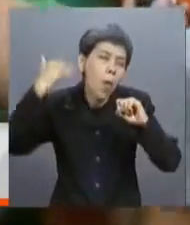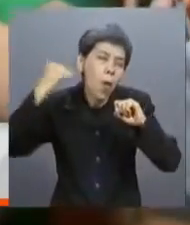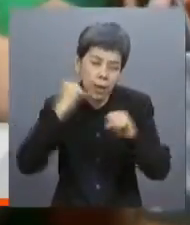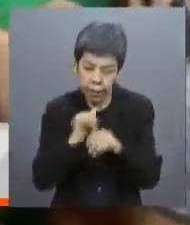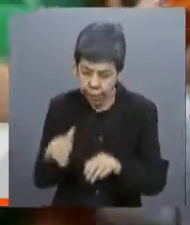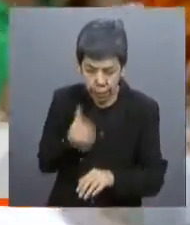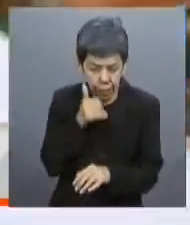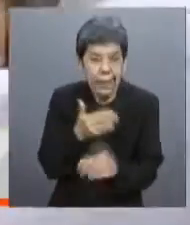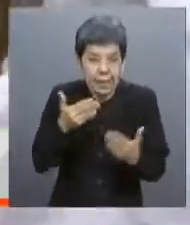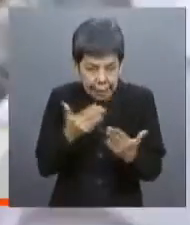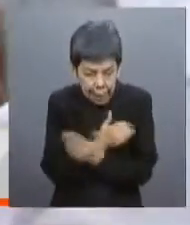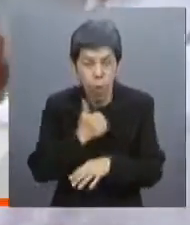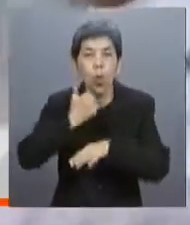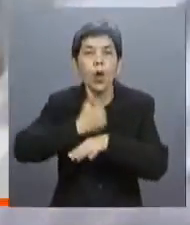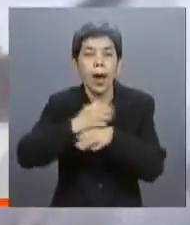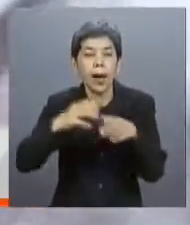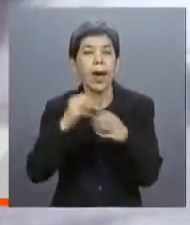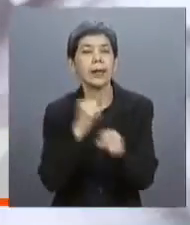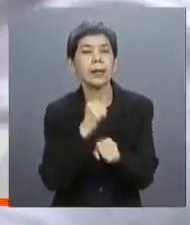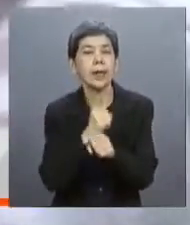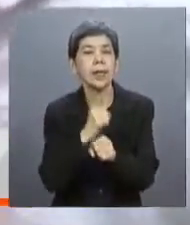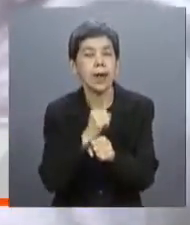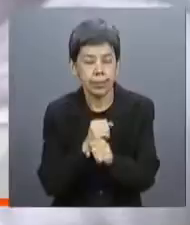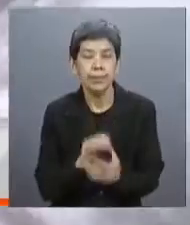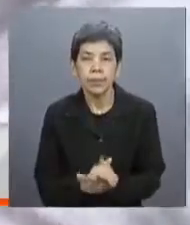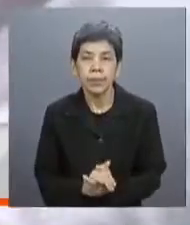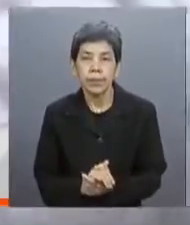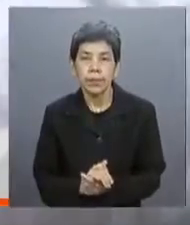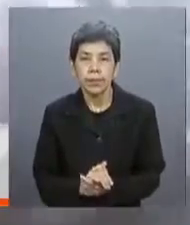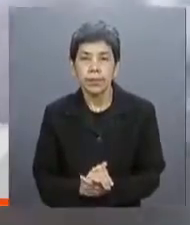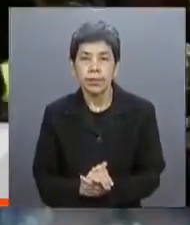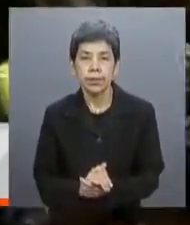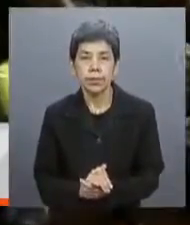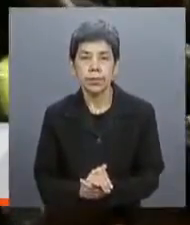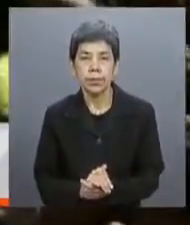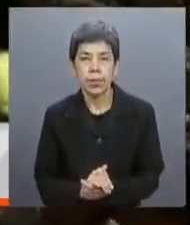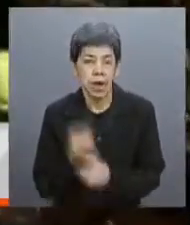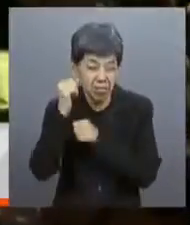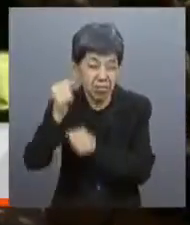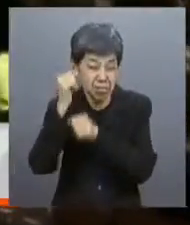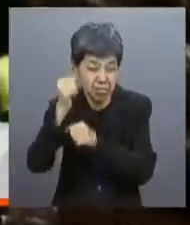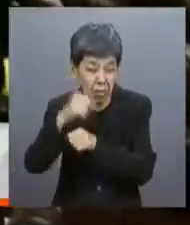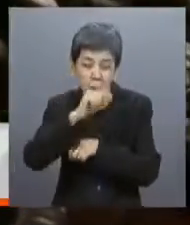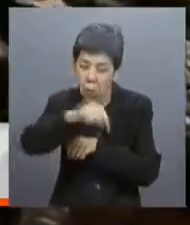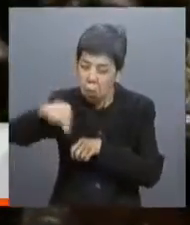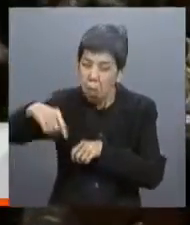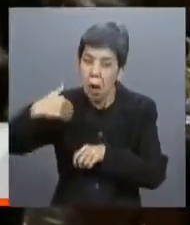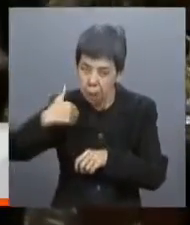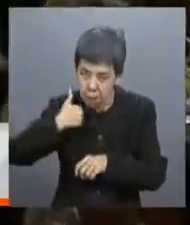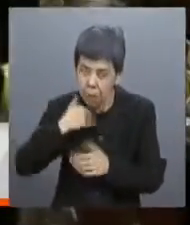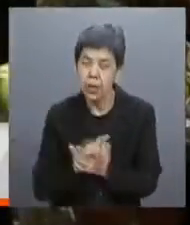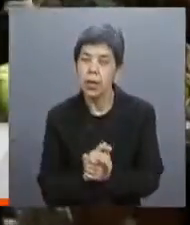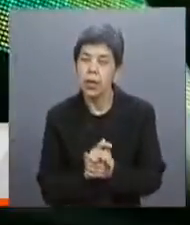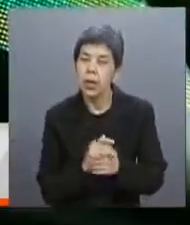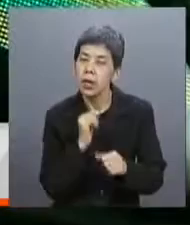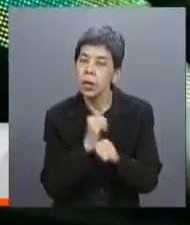ให้มาดำรงตำแหน่งหัวหน้าคณะทำงานของนางดิลมารุสเซฟการประท้วงเกิดขึ้นในหลายเมืองนะครับเช่นที่เซาเปาโ